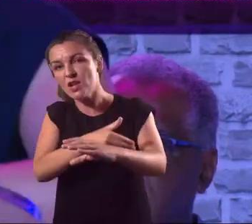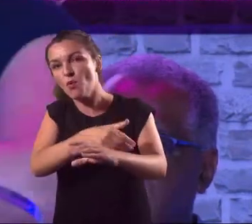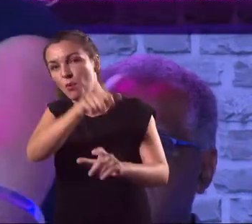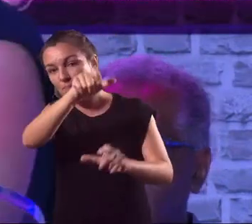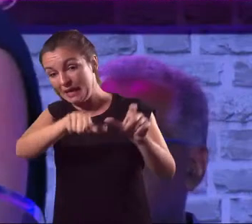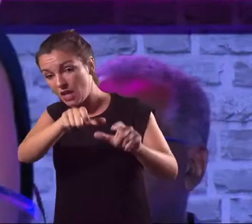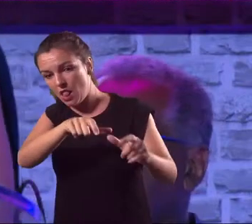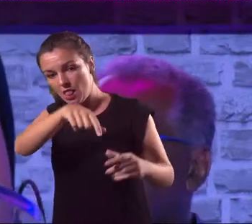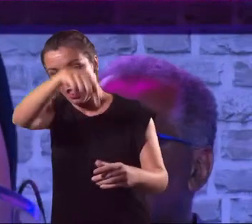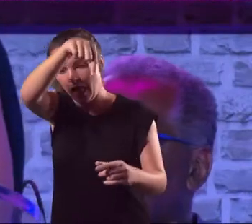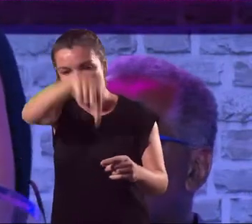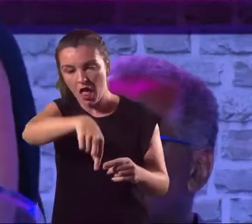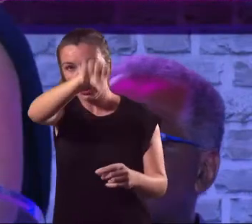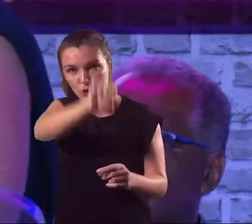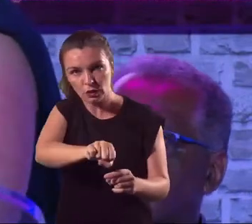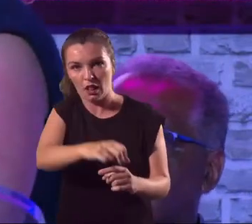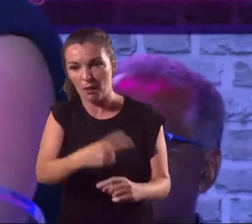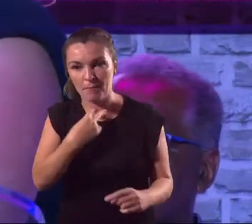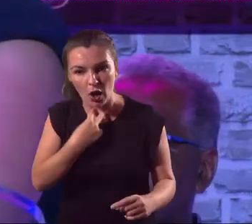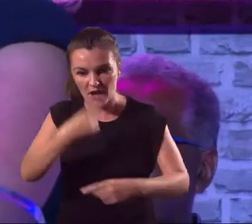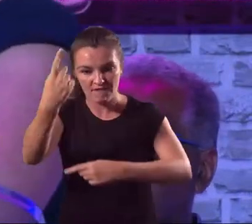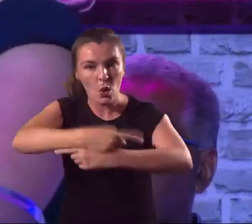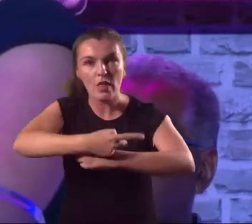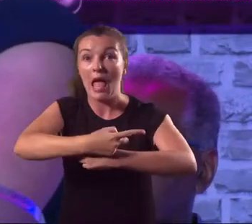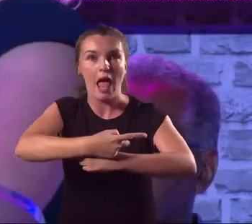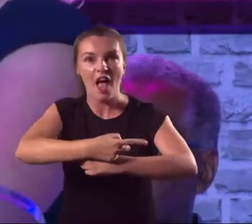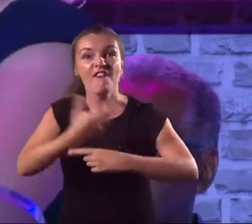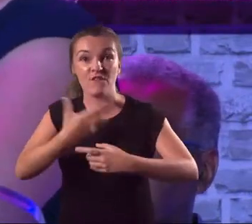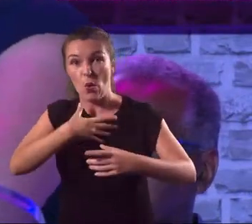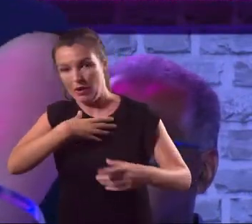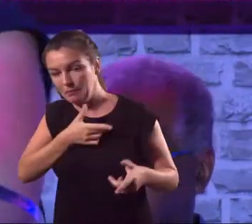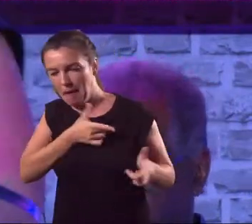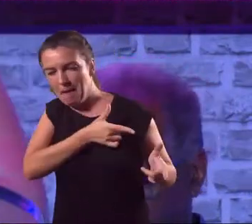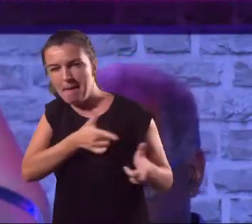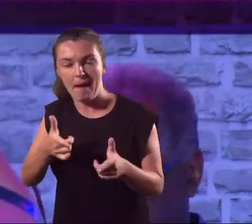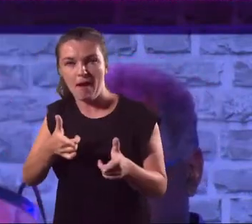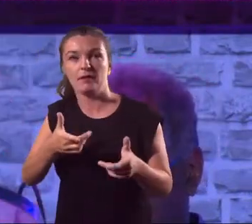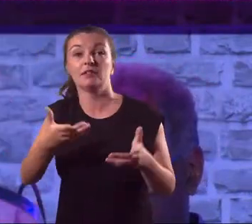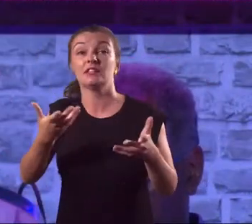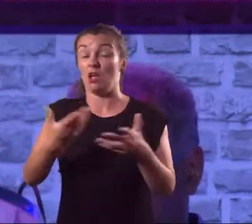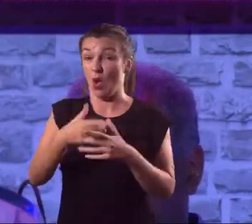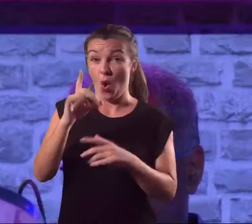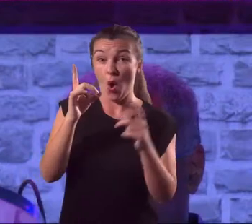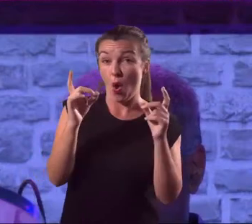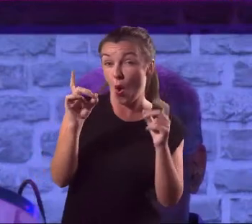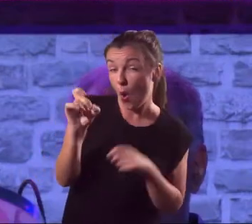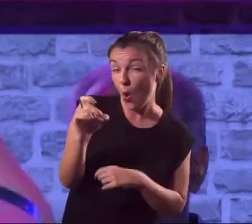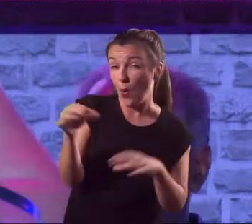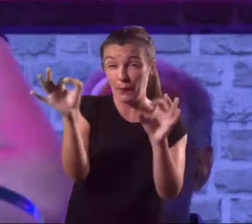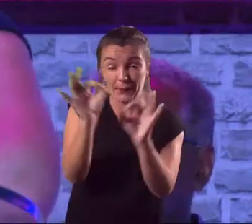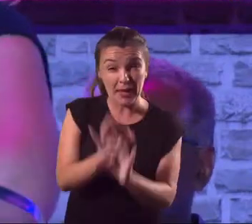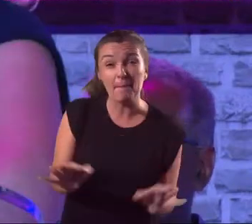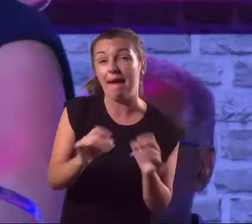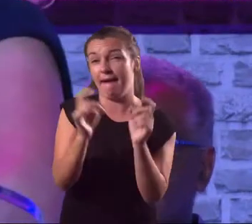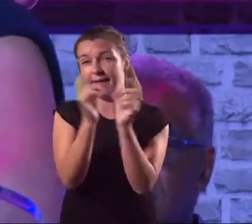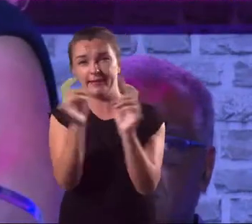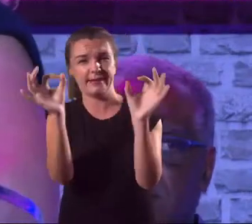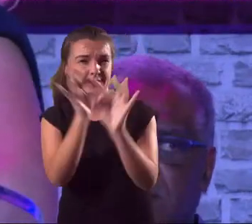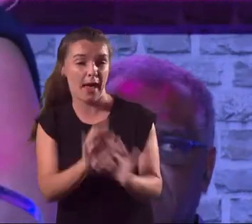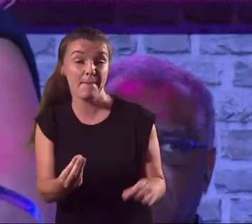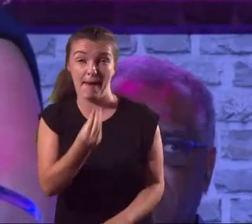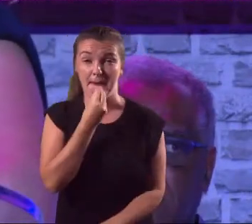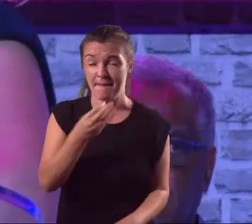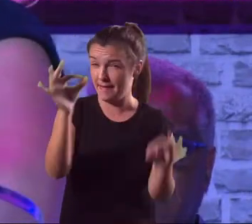qui sont coincés à cet endroit, à la frontière, sans eau, sans électricité, sans nourriture,